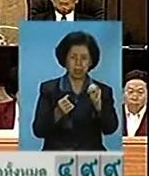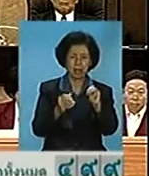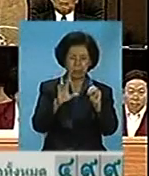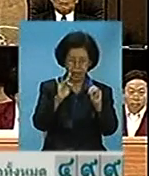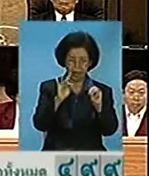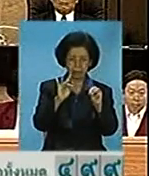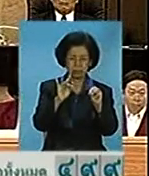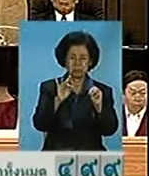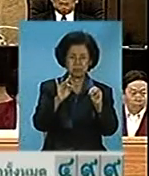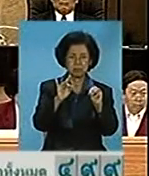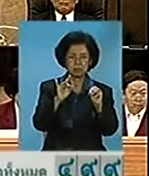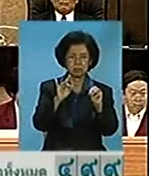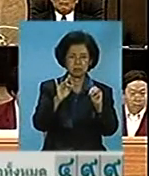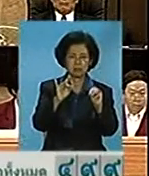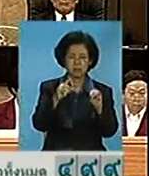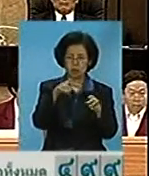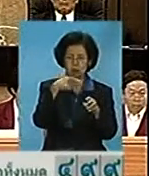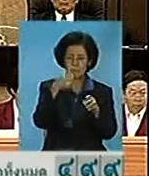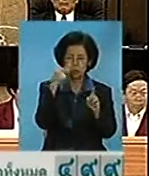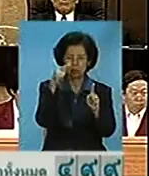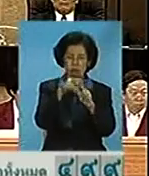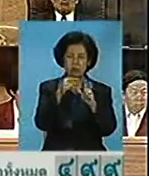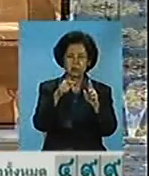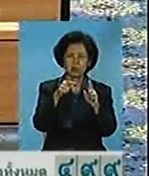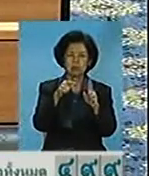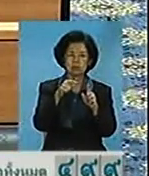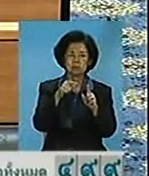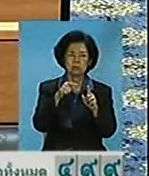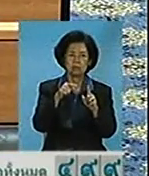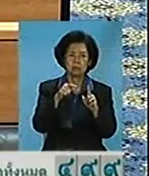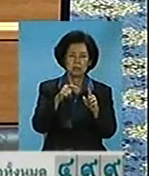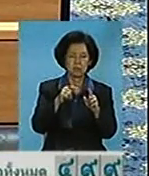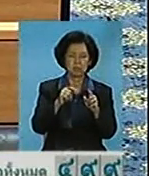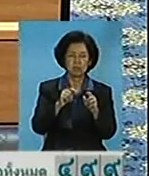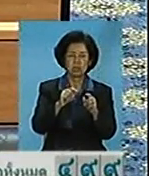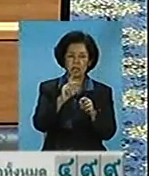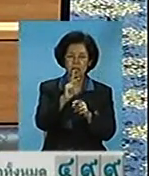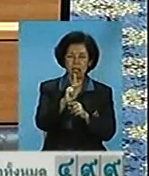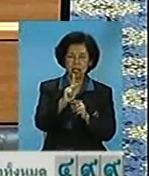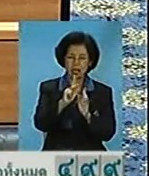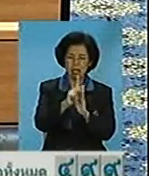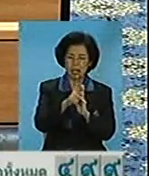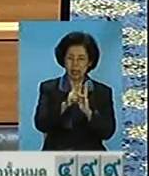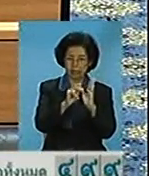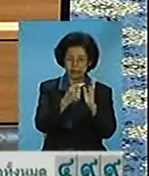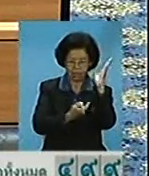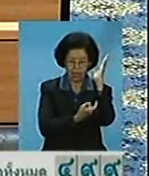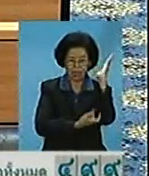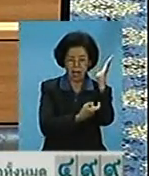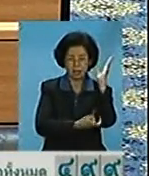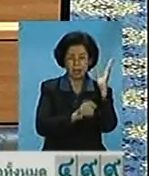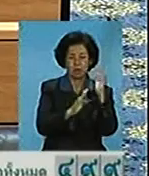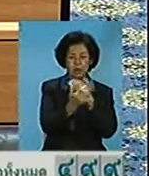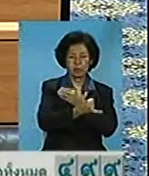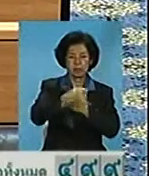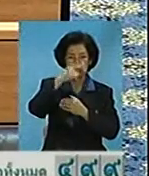8เนี่ยมาตรา8เนี่ยเราพูดถึงวัตถุประสงค์ของการยางแห่งประเทศไทยท่านท่านที่ผมพูดอย่างนี้เนี่ยเพราะว่าวัตถุ